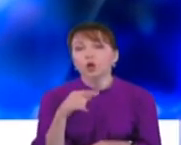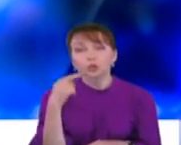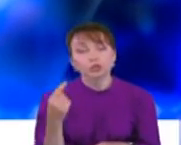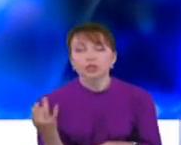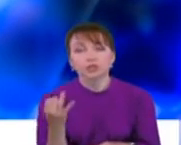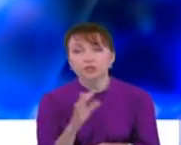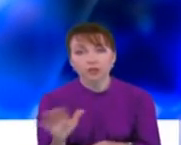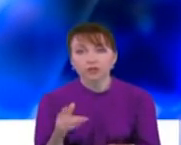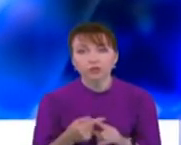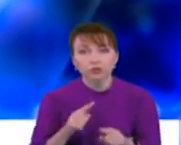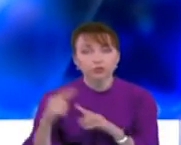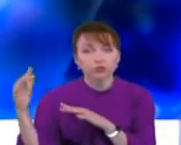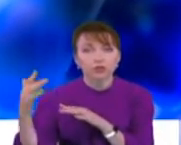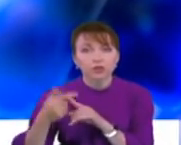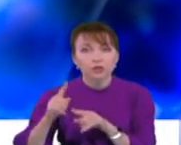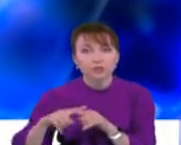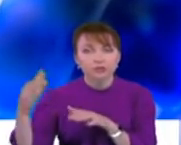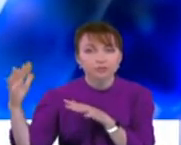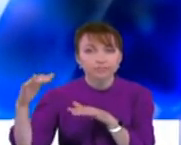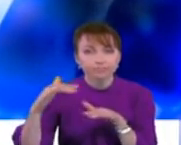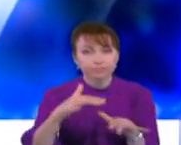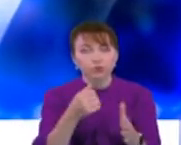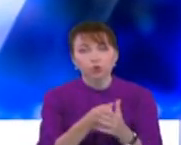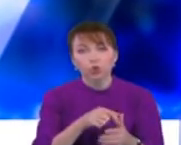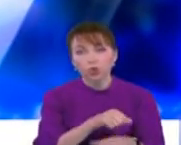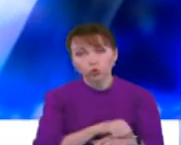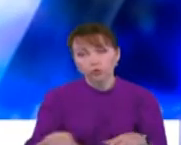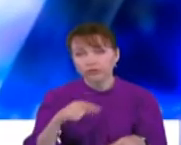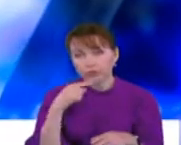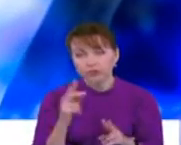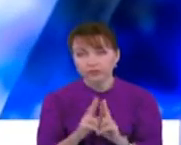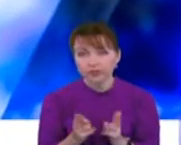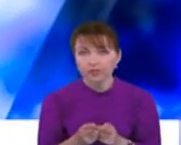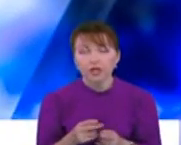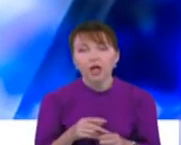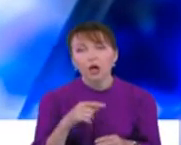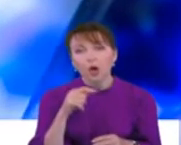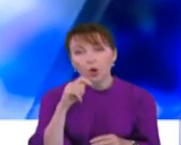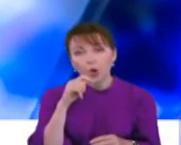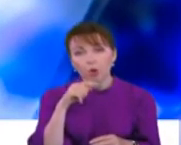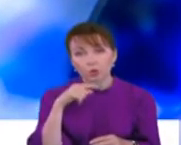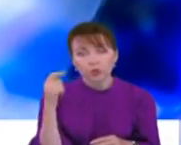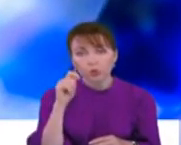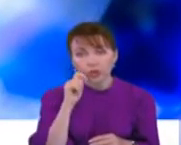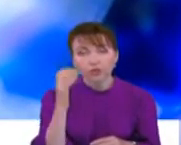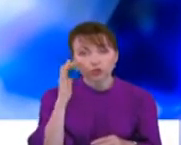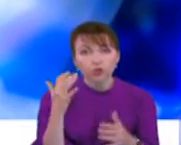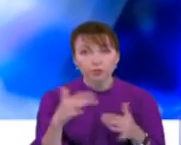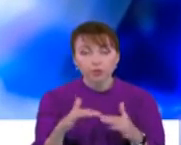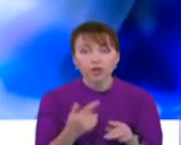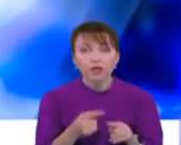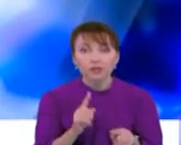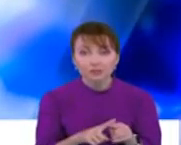південно-східний фланг НАТО наближався до кордонів Російської Федерації. Росія, і Україна і Чорне море якраз вони